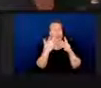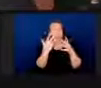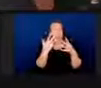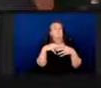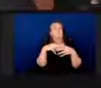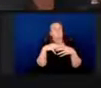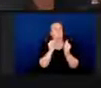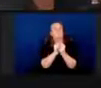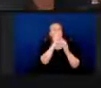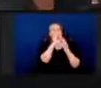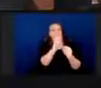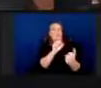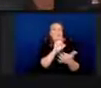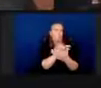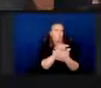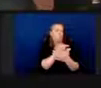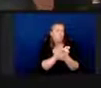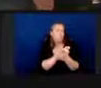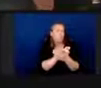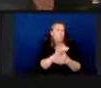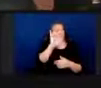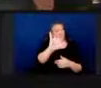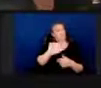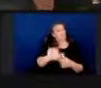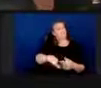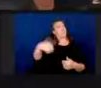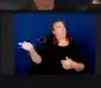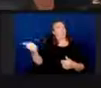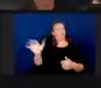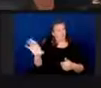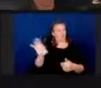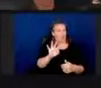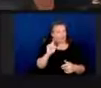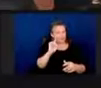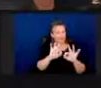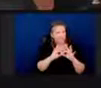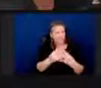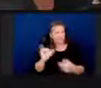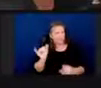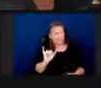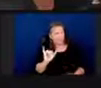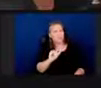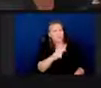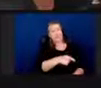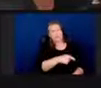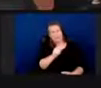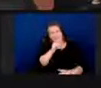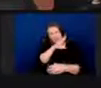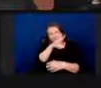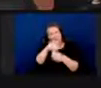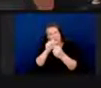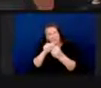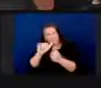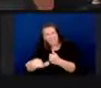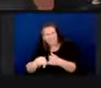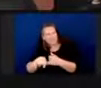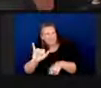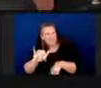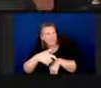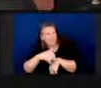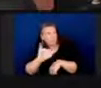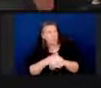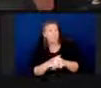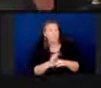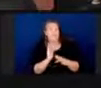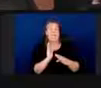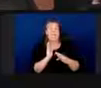بهذه الطريقة سيتواصلون معنا في مدارس الماجنت والمدارس التي تستخدم